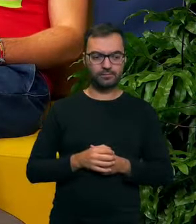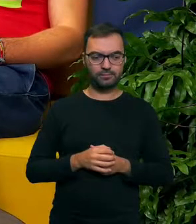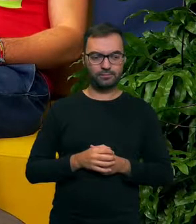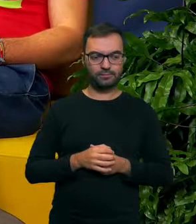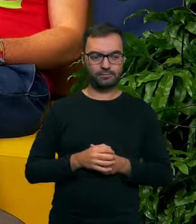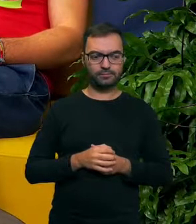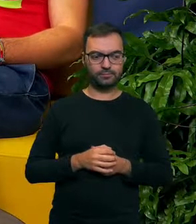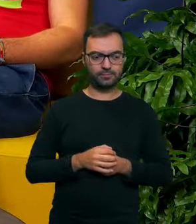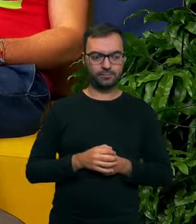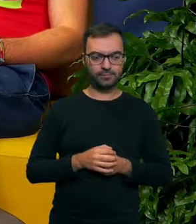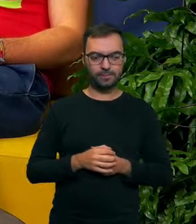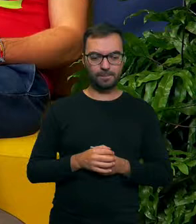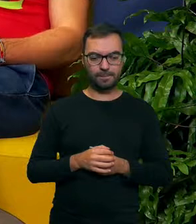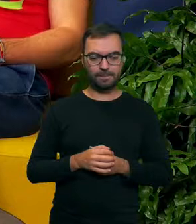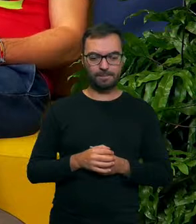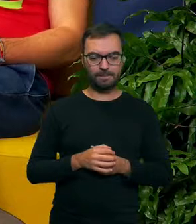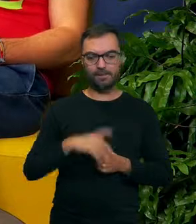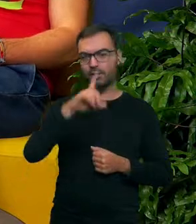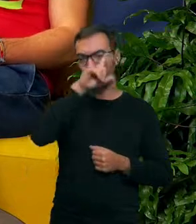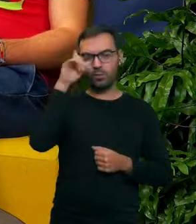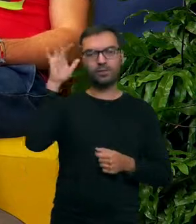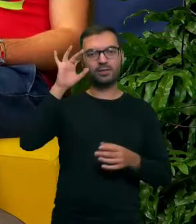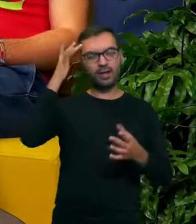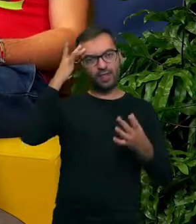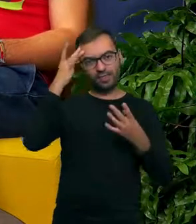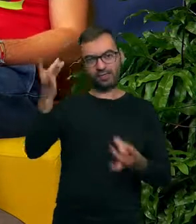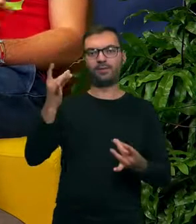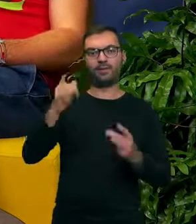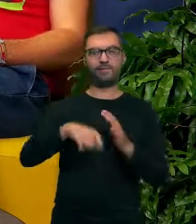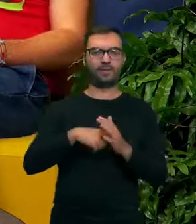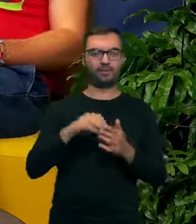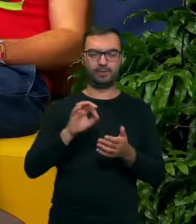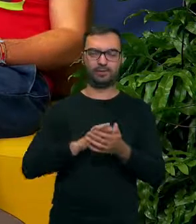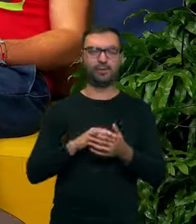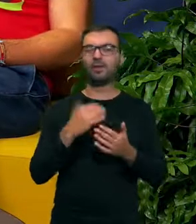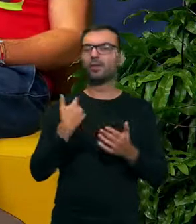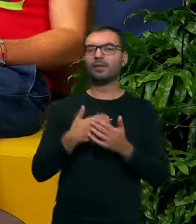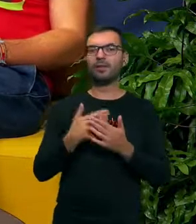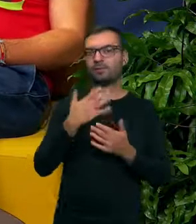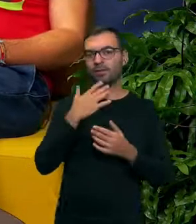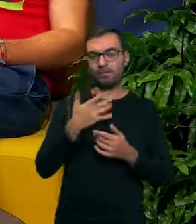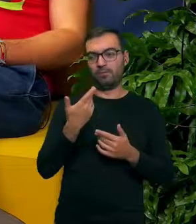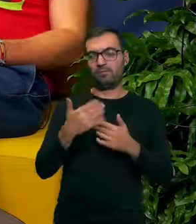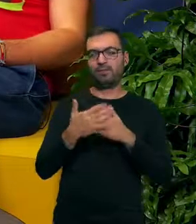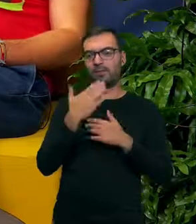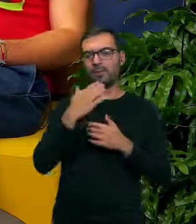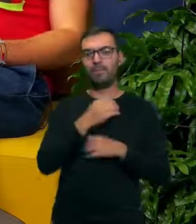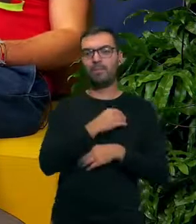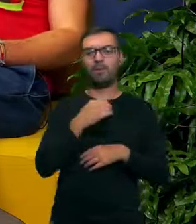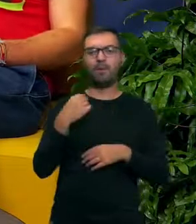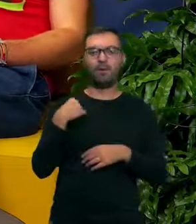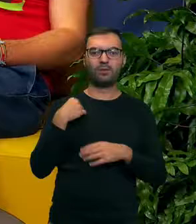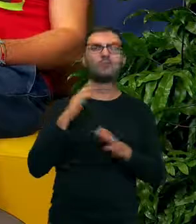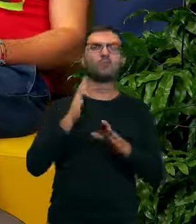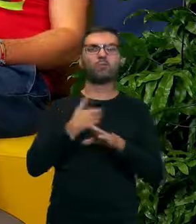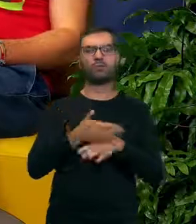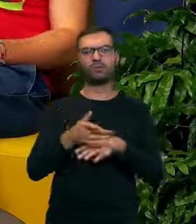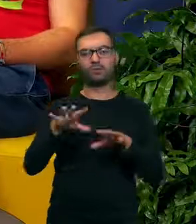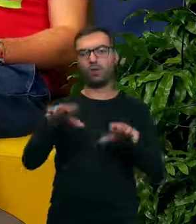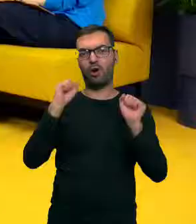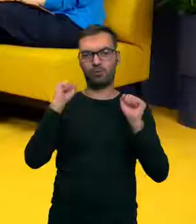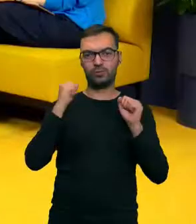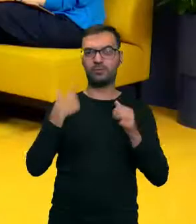że ludziom ten film został w głowach przede wszystkim. I też pomówię to na podstawie polskiego, czy jakby tych późniejszych w ogóle